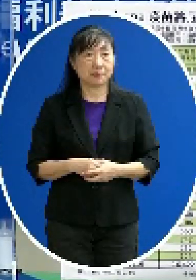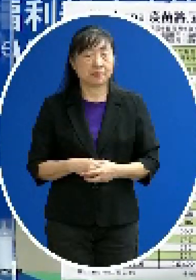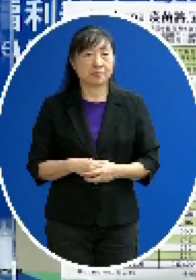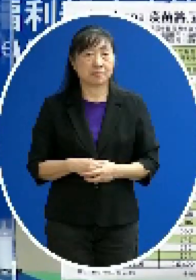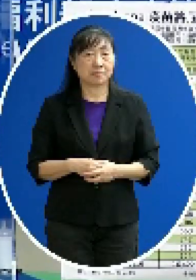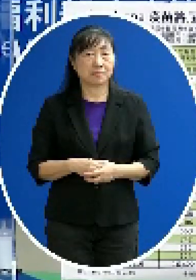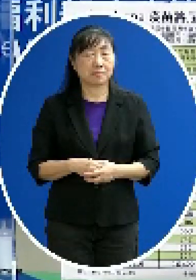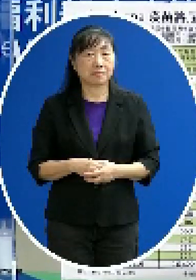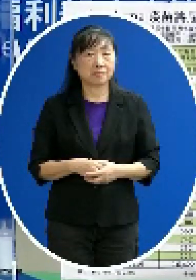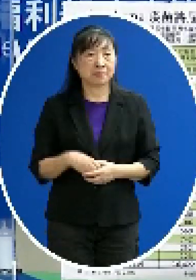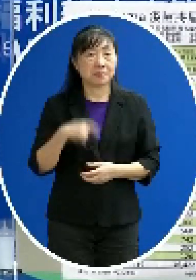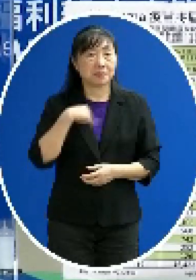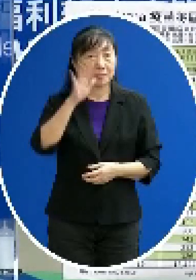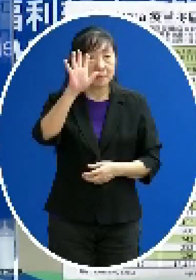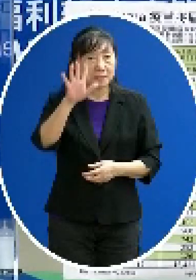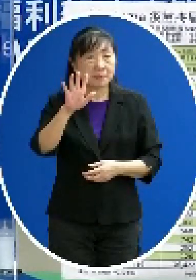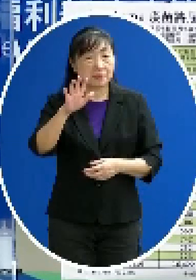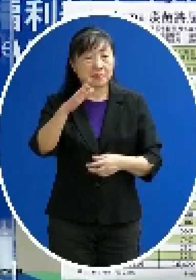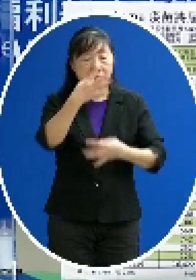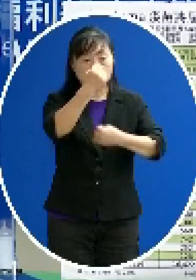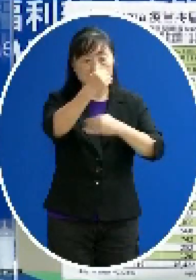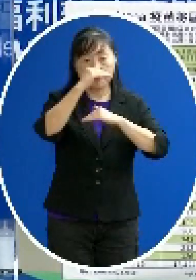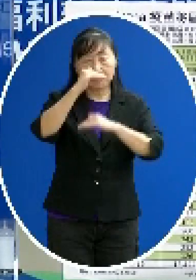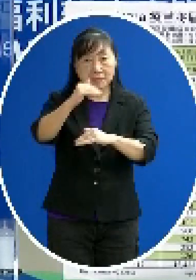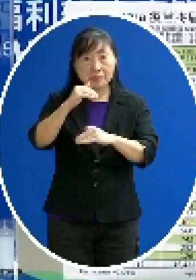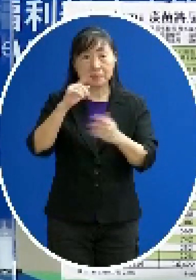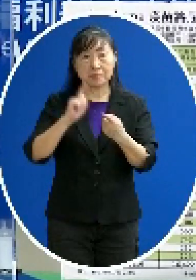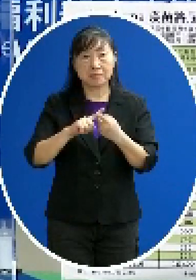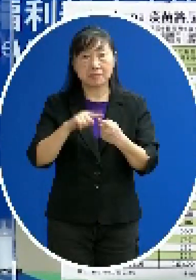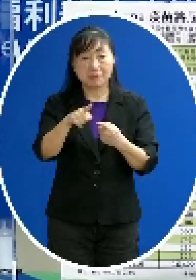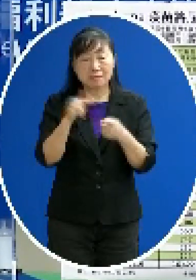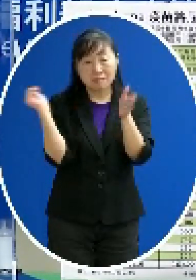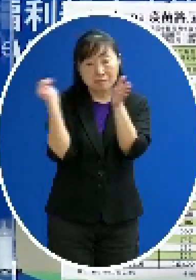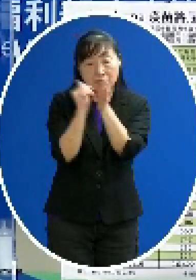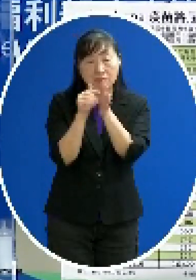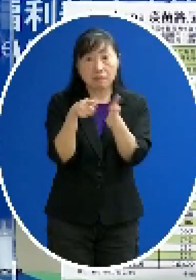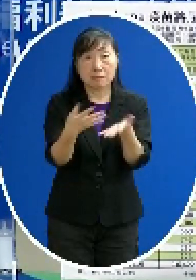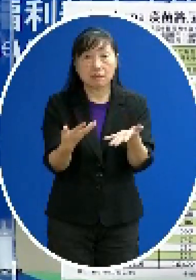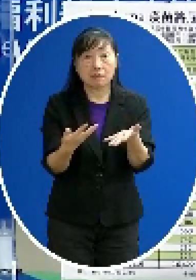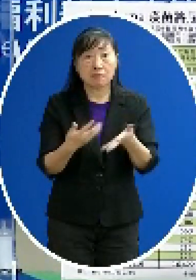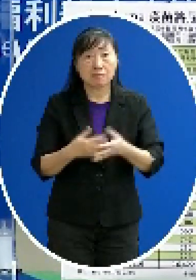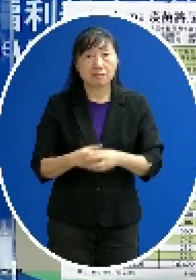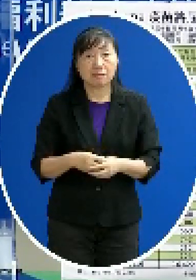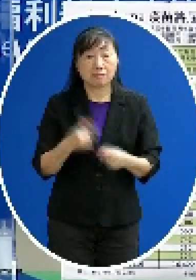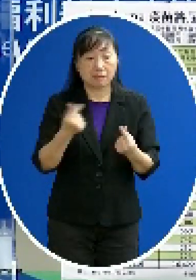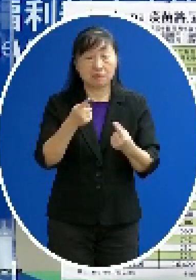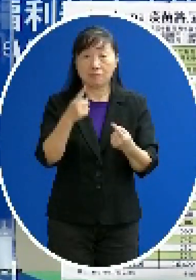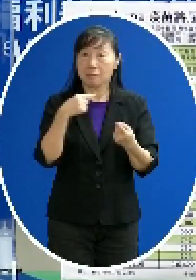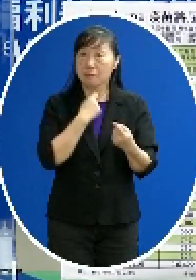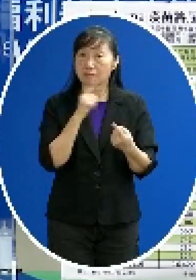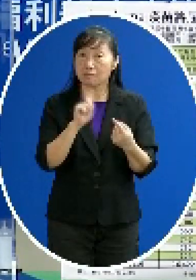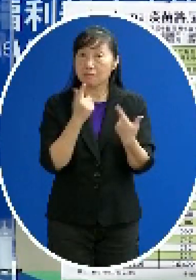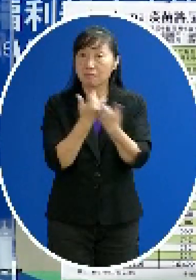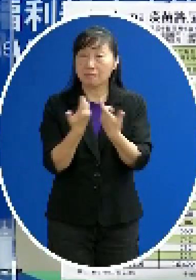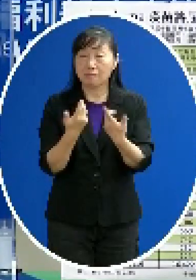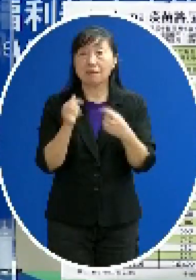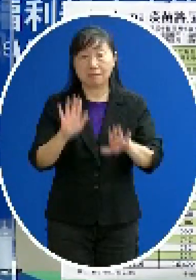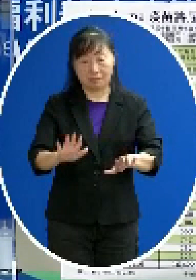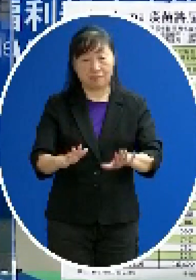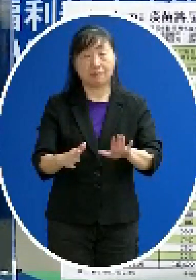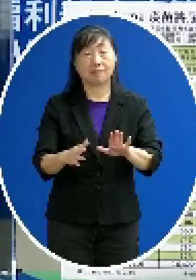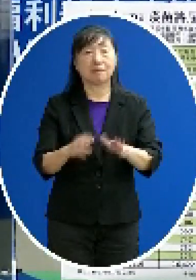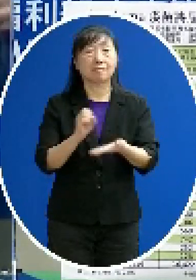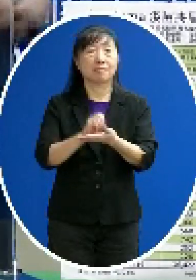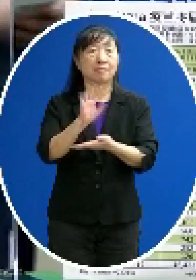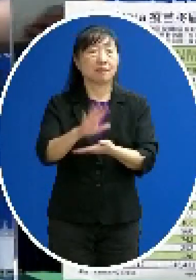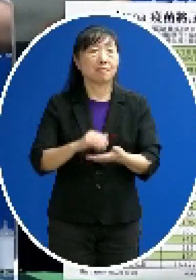一个我们的使用的期限，哈，那也快到了，所以我们有一些相关因应的作为跟大家做报告，我